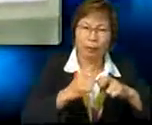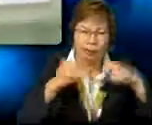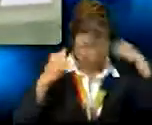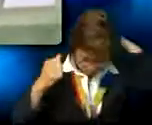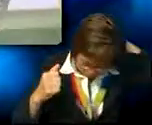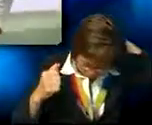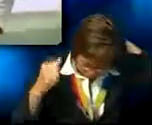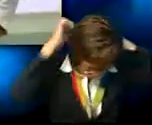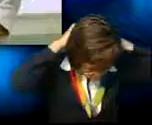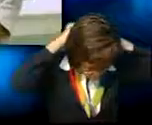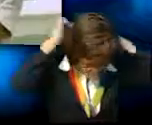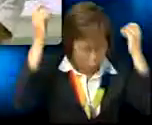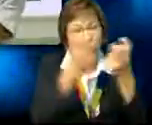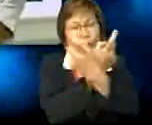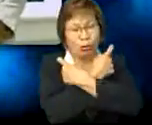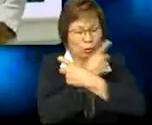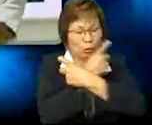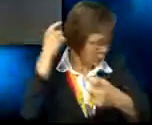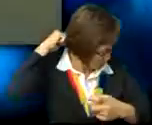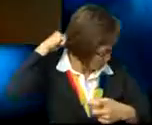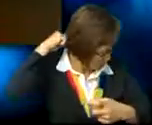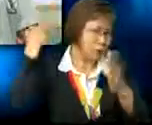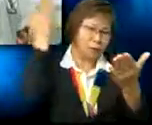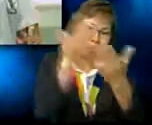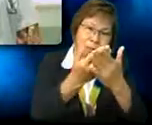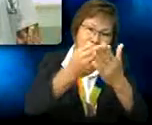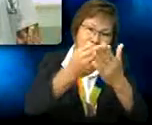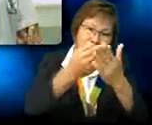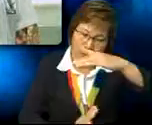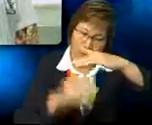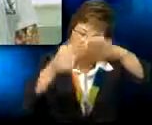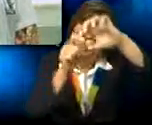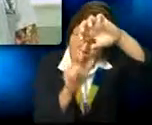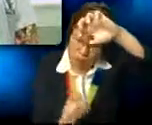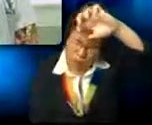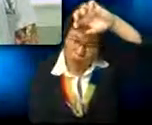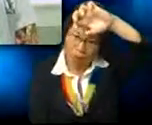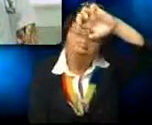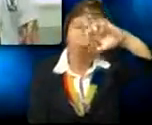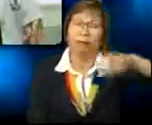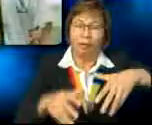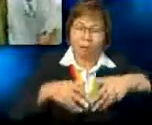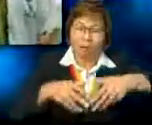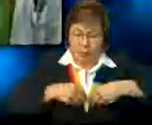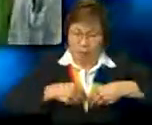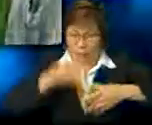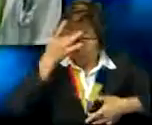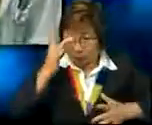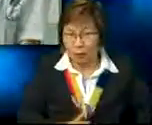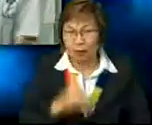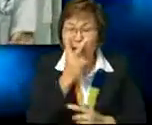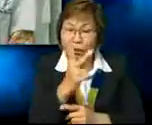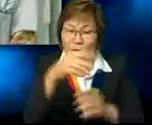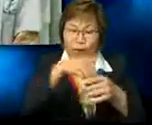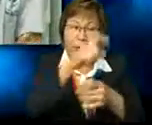dari atas hingga ke bawah. Jadi apabila kita menerima pesakit, kita tengok sebagai dalam